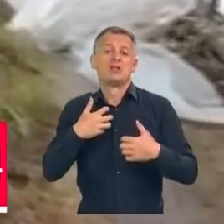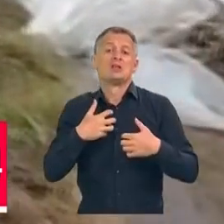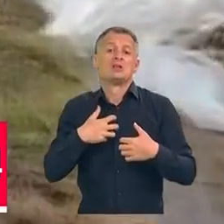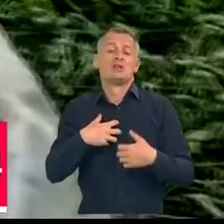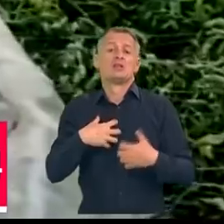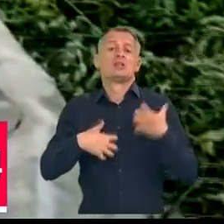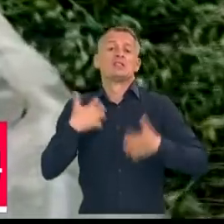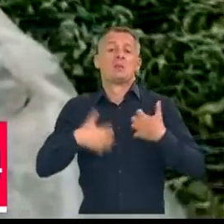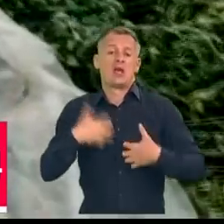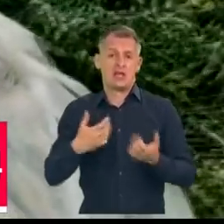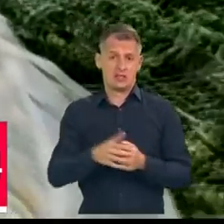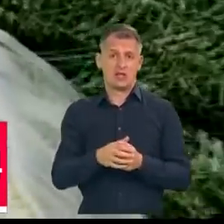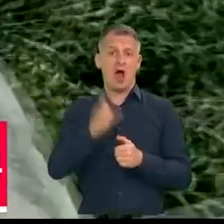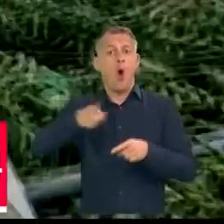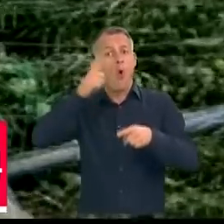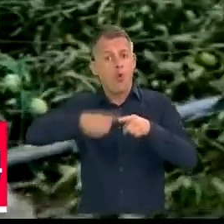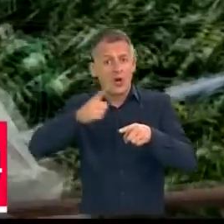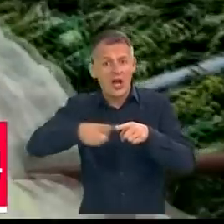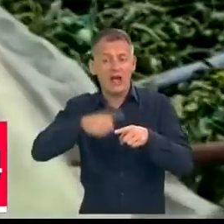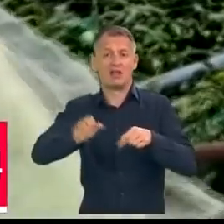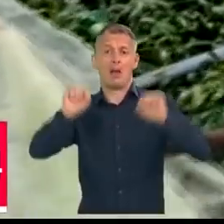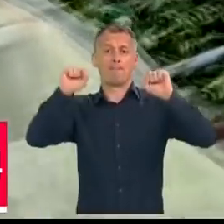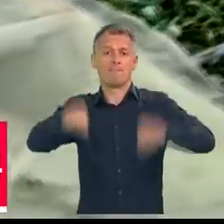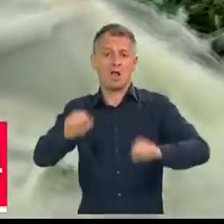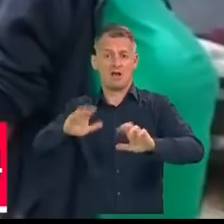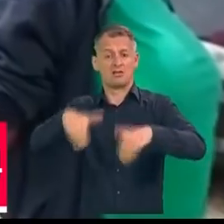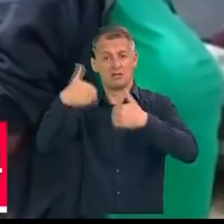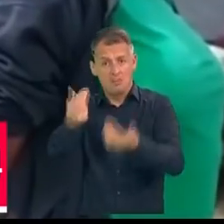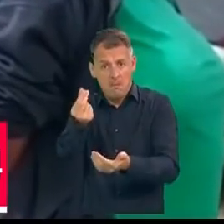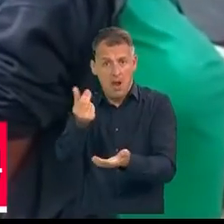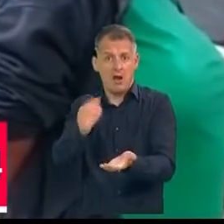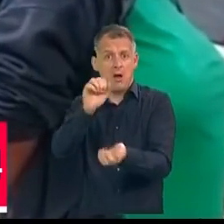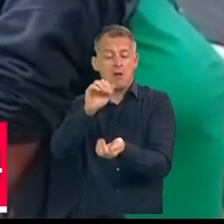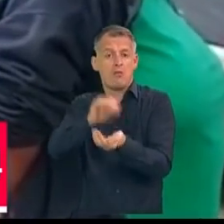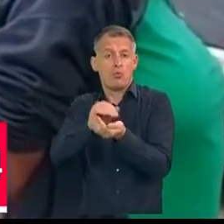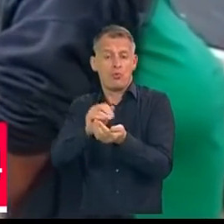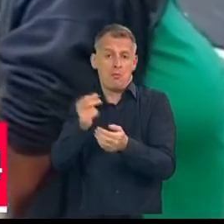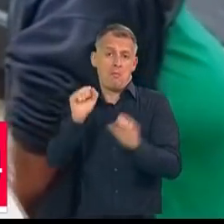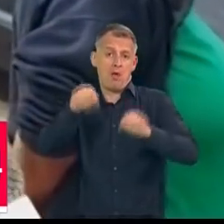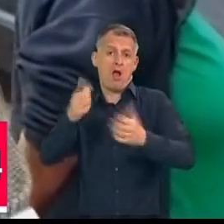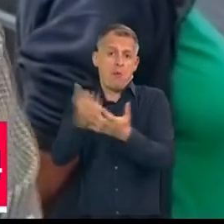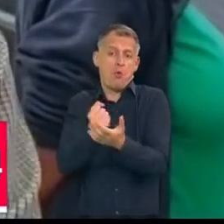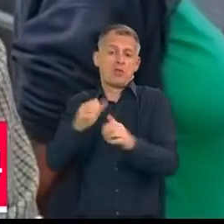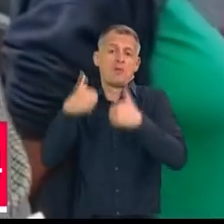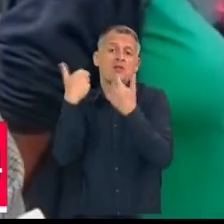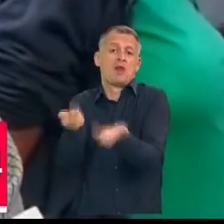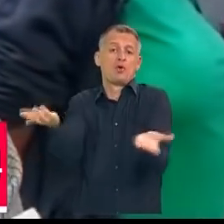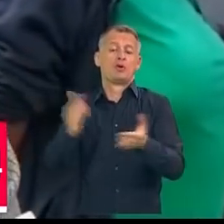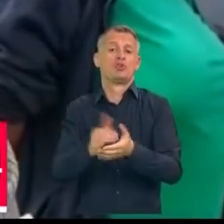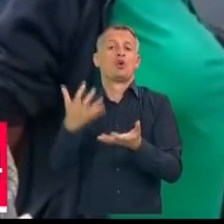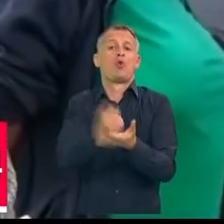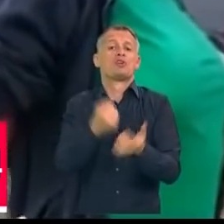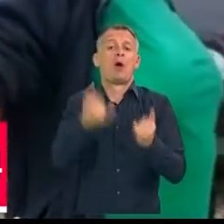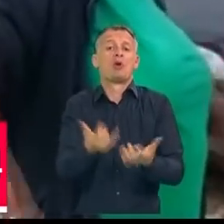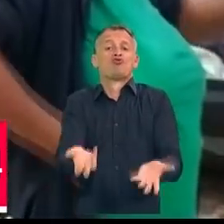împrumutăm în bănci. Rate la bănci nu mai vor. De la Crăciun până la Paști să investim și acum când se culegem, ce să culegem